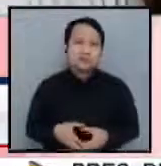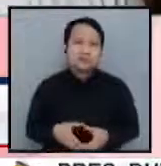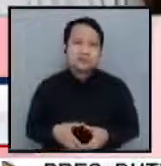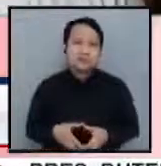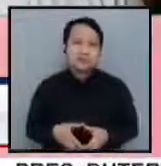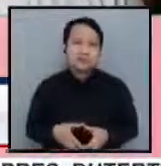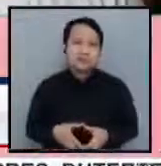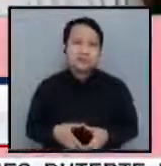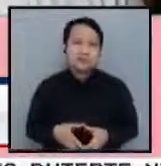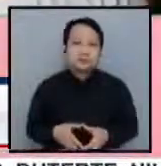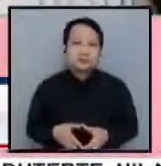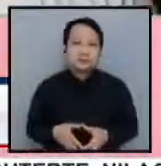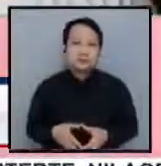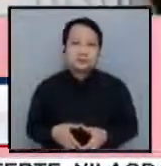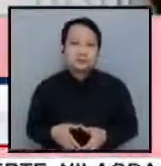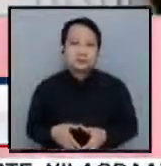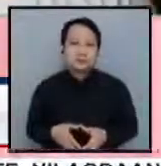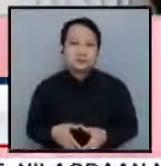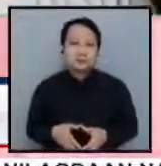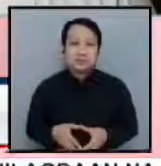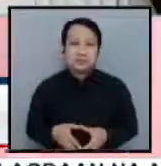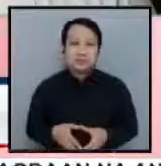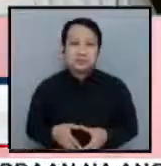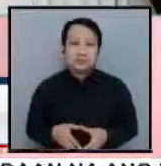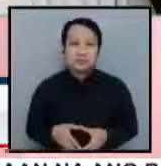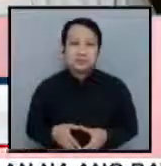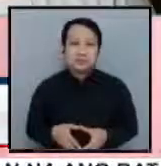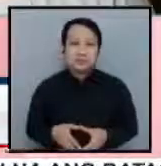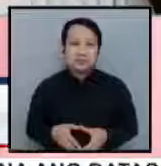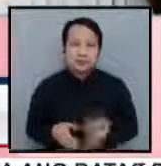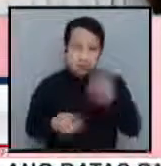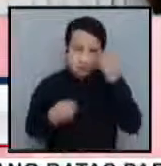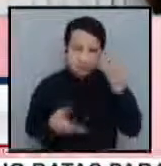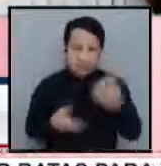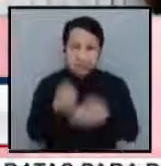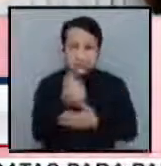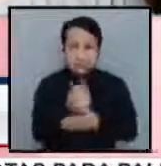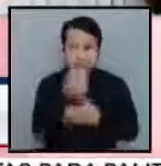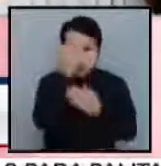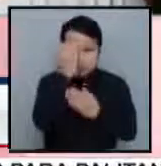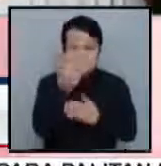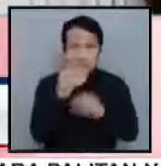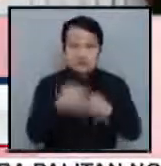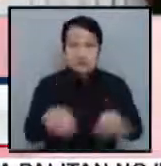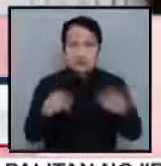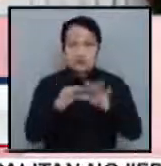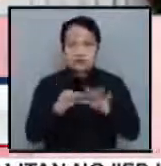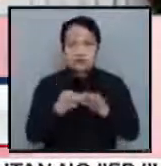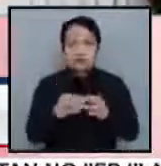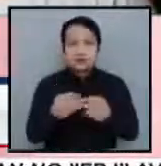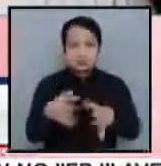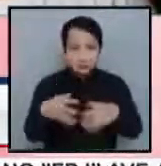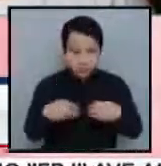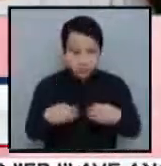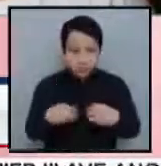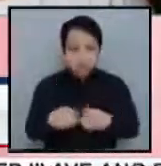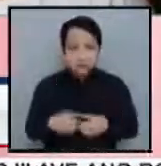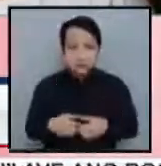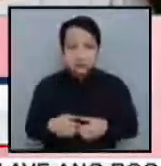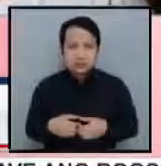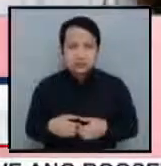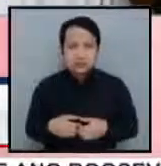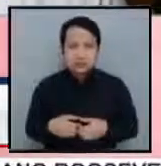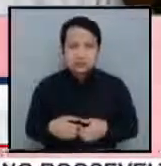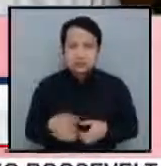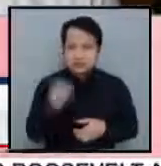actually unti lang yung tumatanggi pero marami pa rin yung tumatanggap, parang ano,